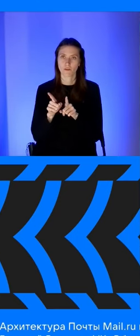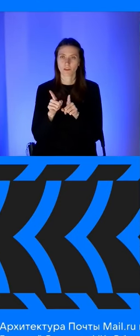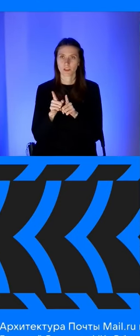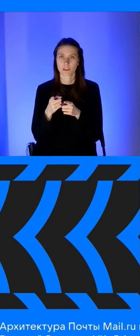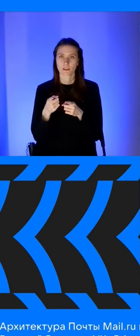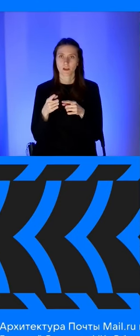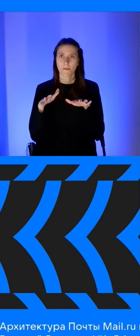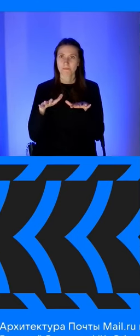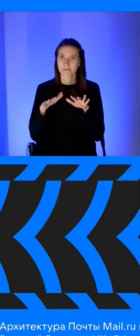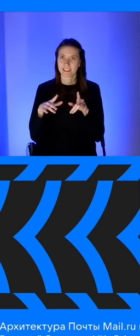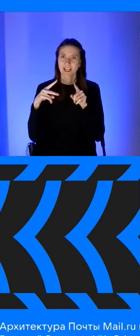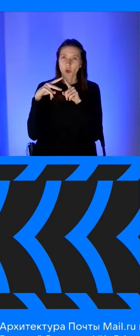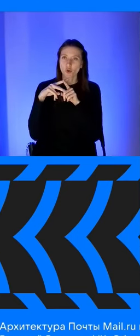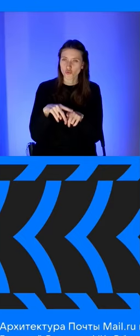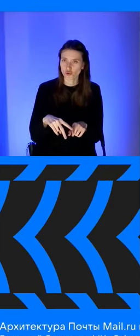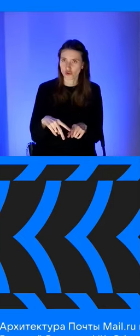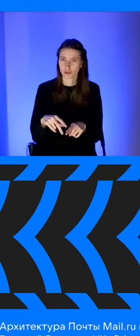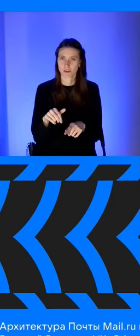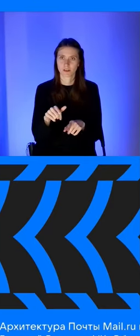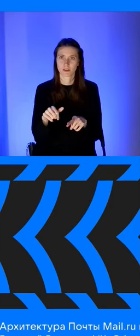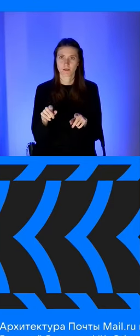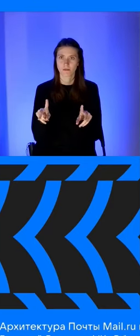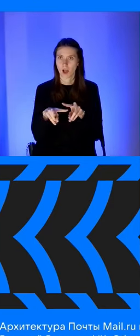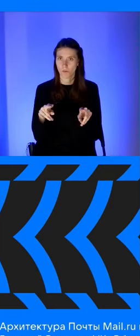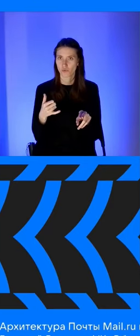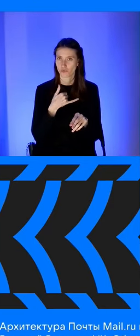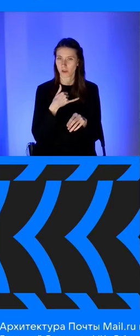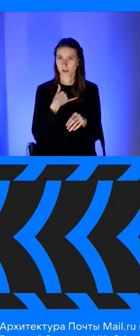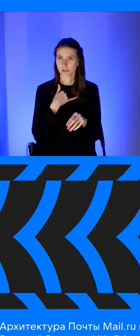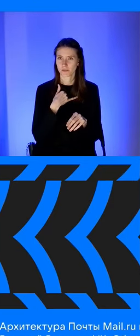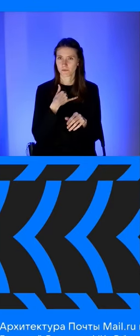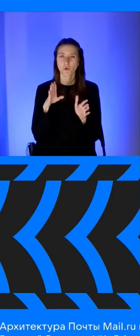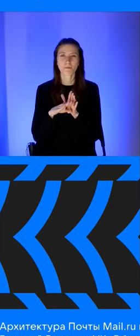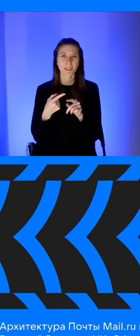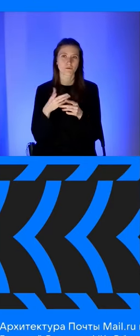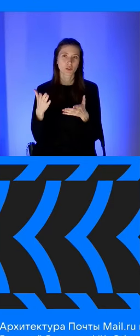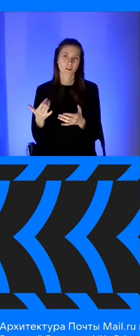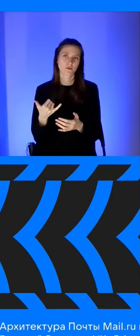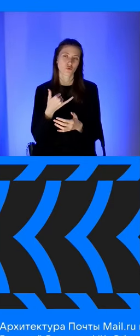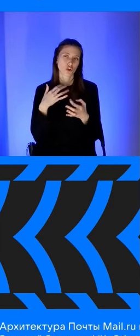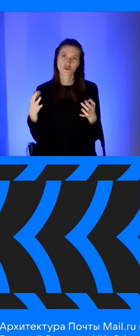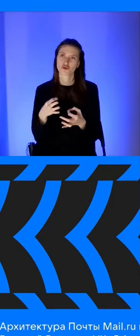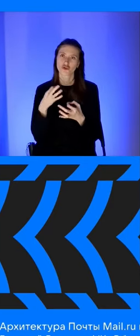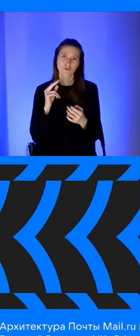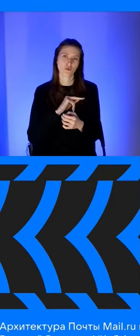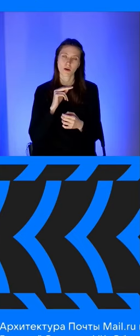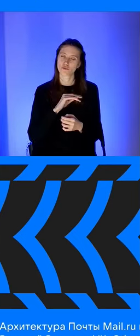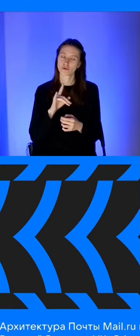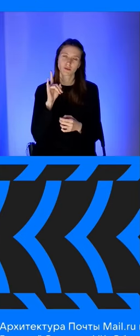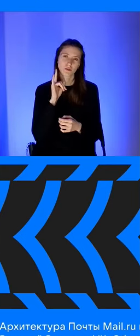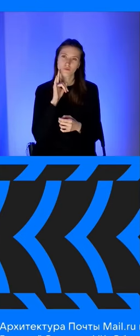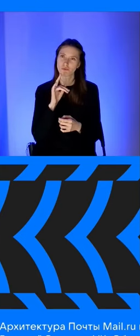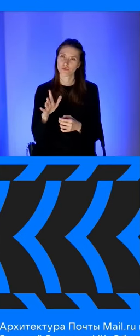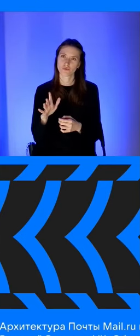у нас, которое, ну, то есть, по сути, без этого у нас ничего работать не будет. Это самая важная